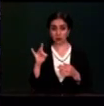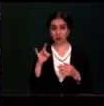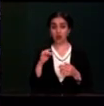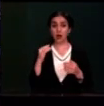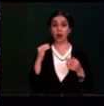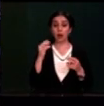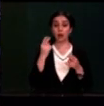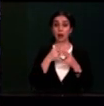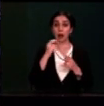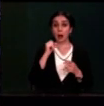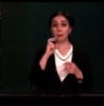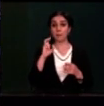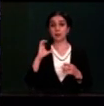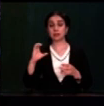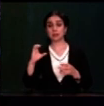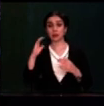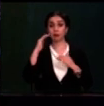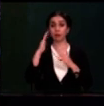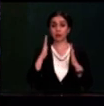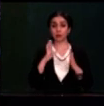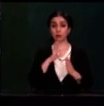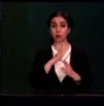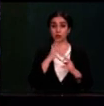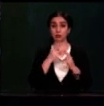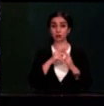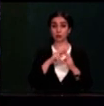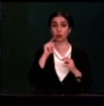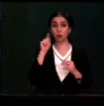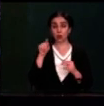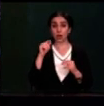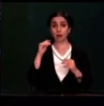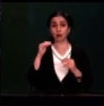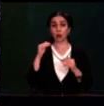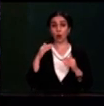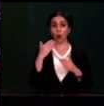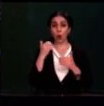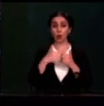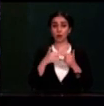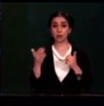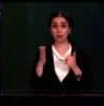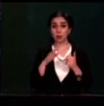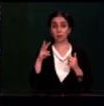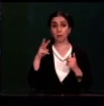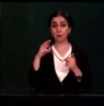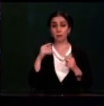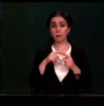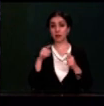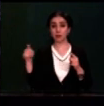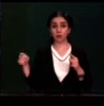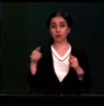Ikkinchi, ABC kvadrat bo'lgani uchun ular orasidagi masofa ham tomonlargacha bo'lgan masofalar ham teng